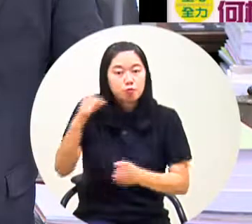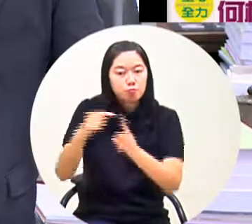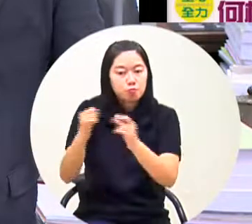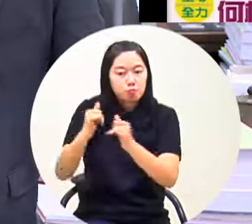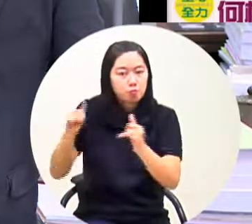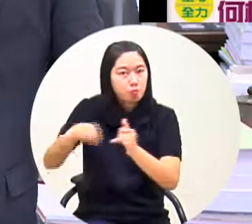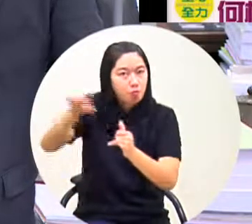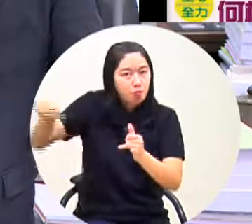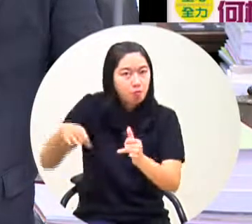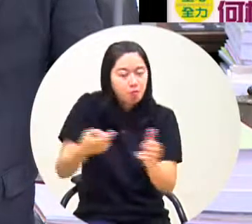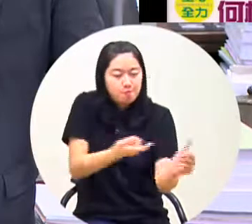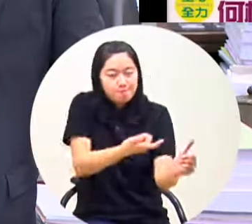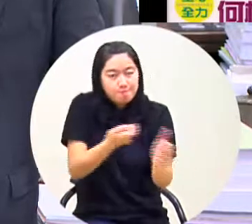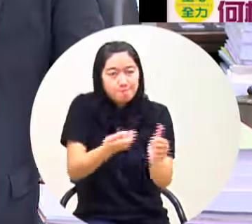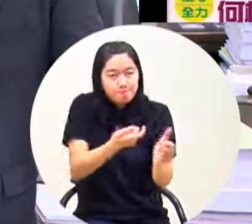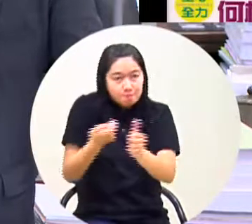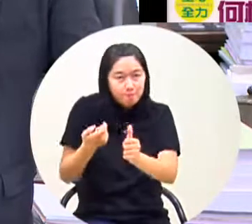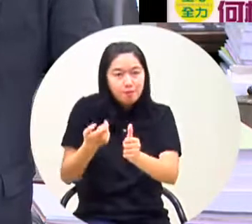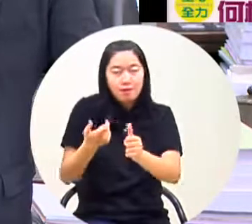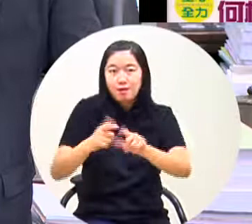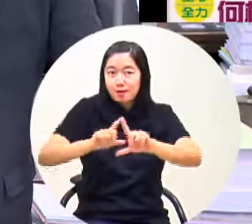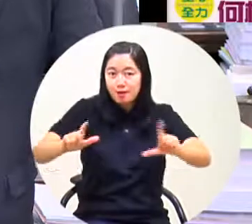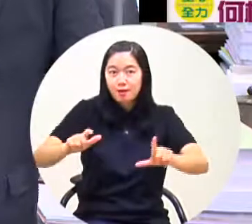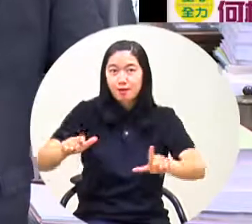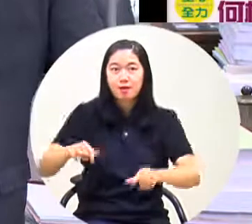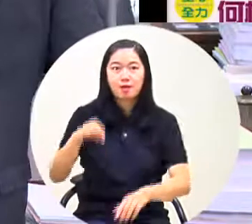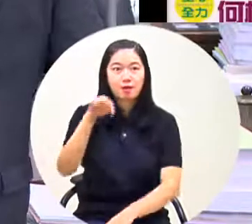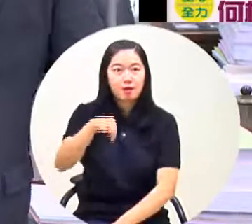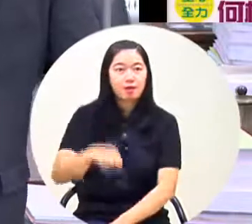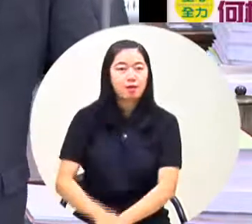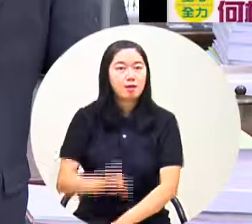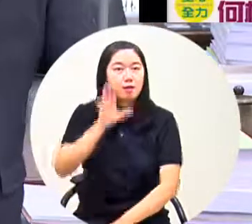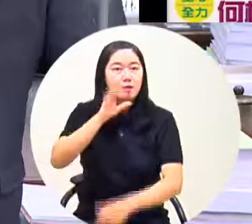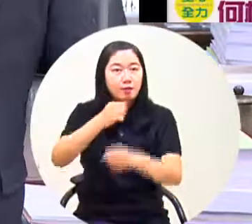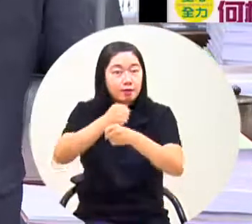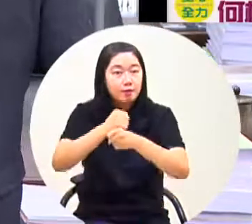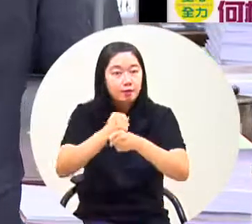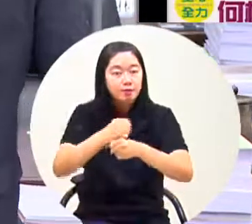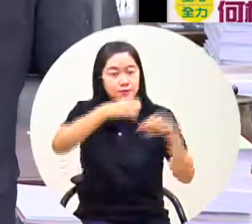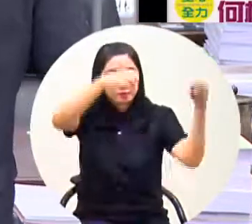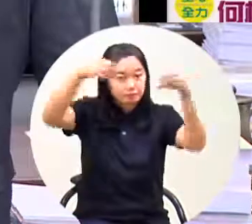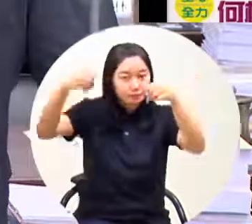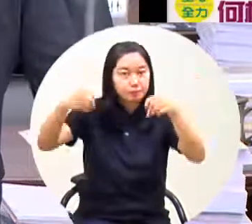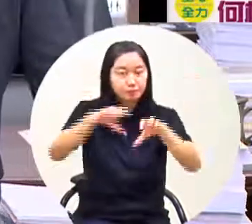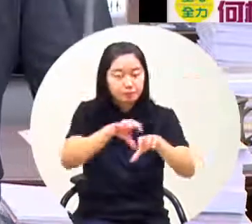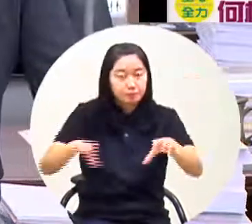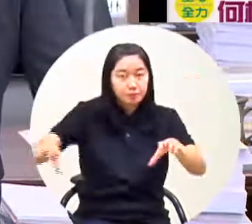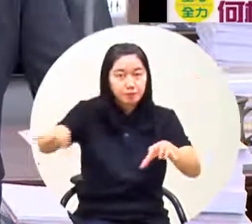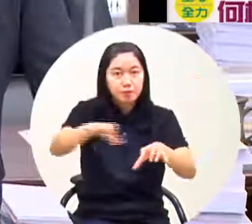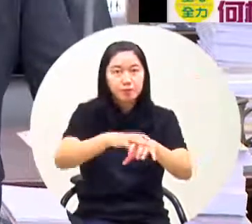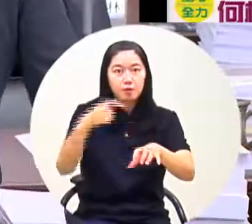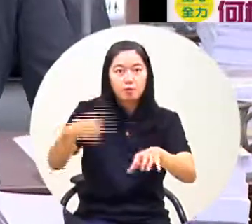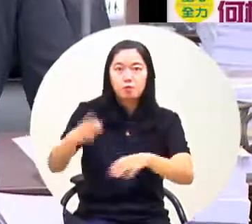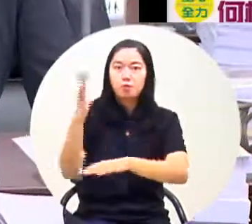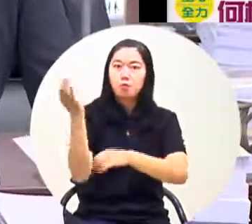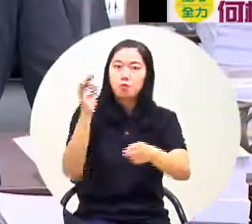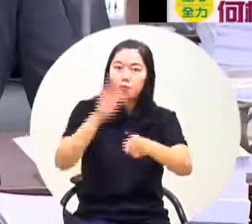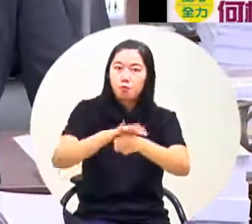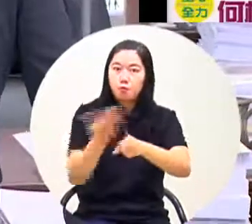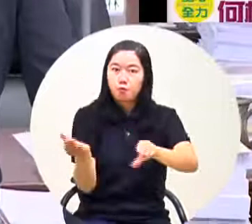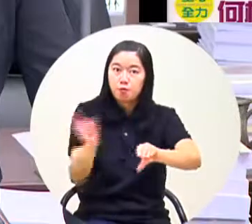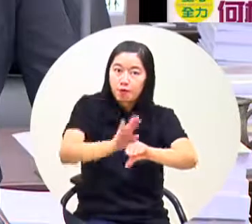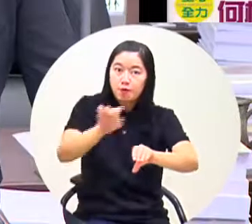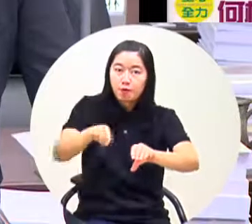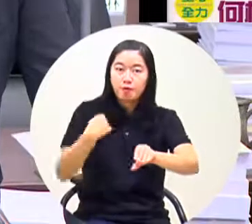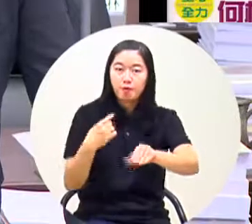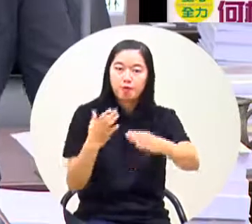的诱因哦。如同我刚刚讲的，就哈马星地区来说，他在这一次我们加码的补助上，他愿意有超过五